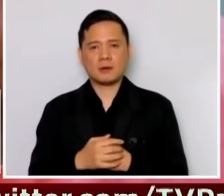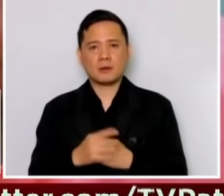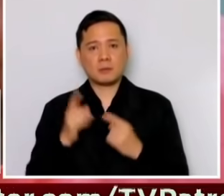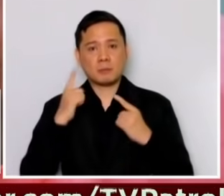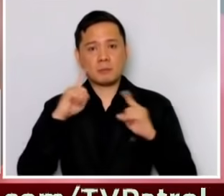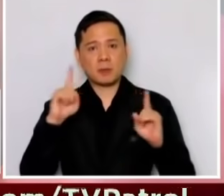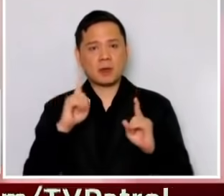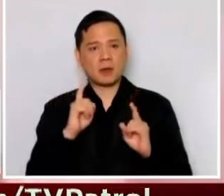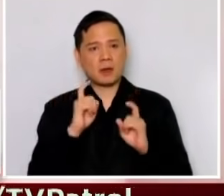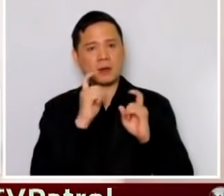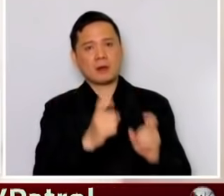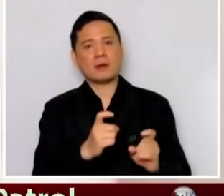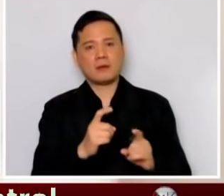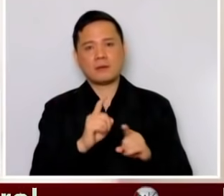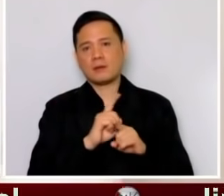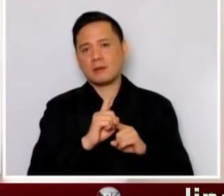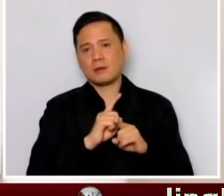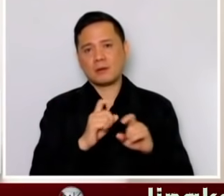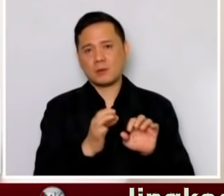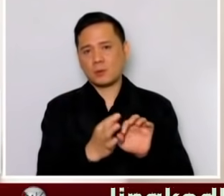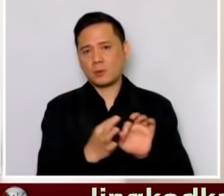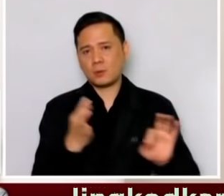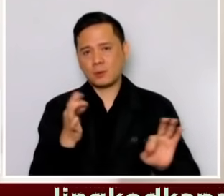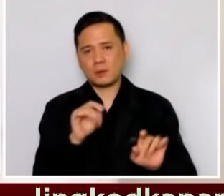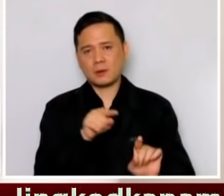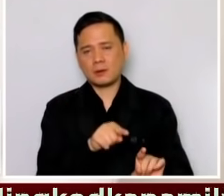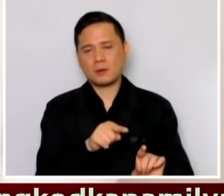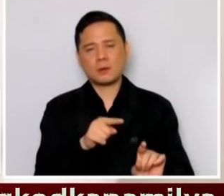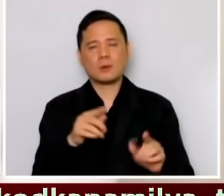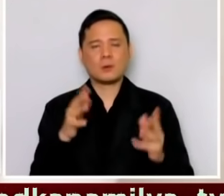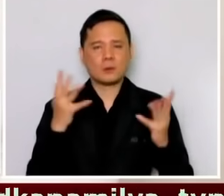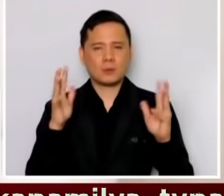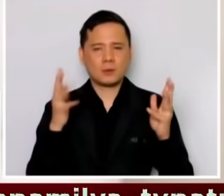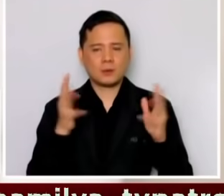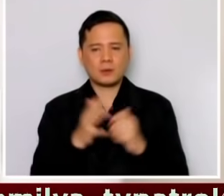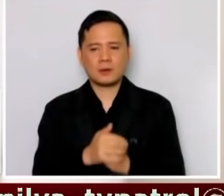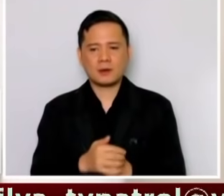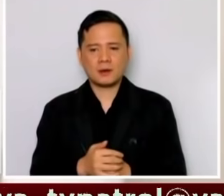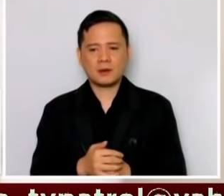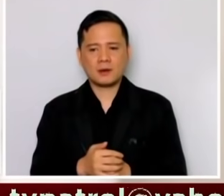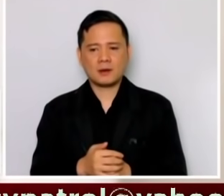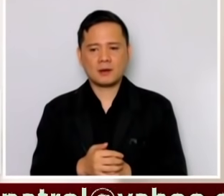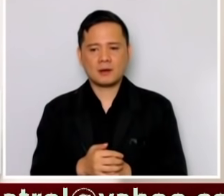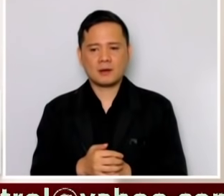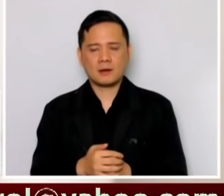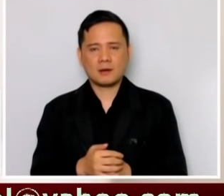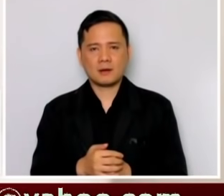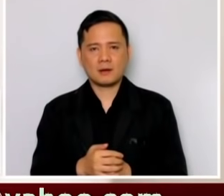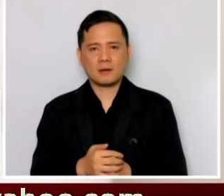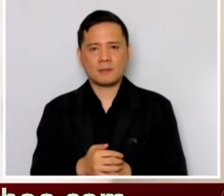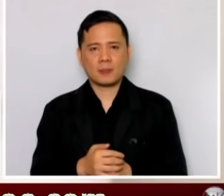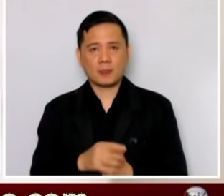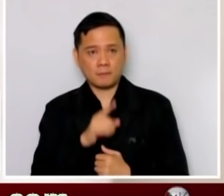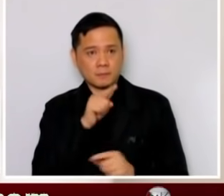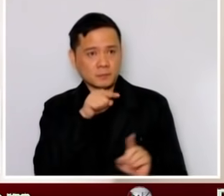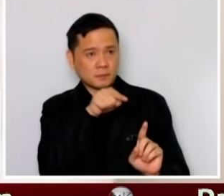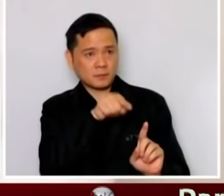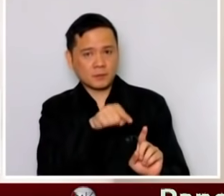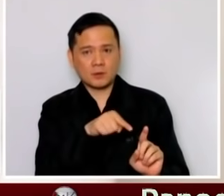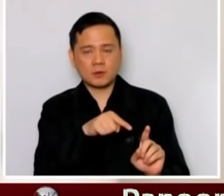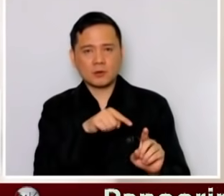diploma. Andun po ako nung binigyan siya ng diploma. Siyempre, nakita ko po nun kung gaano siya kadesididong bumalik ulit